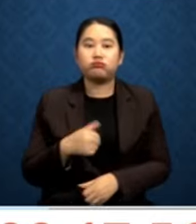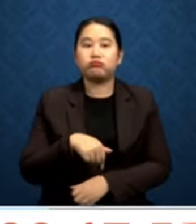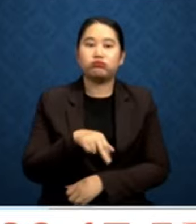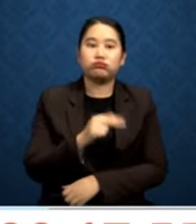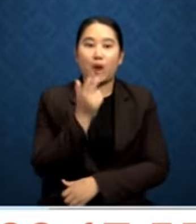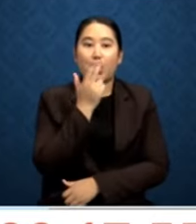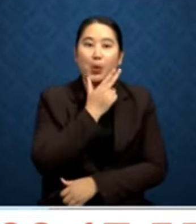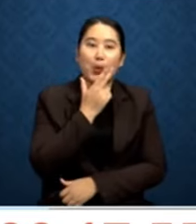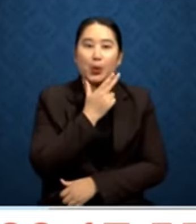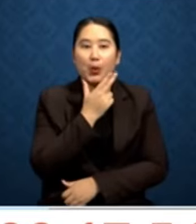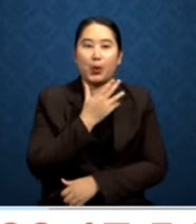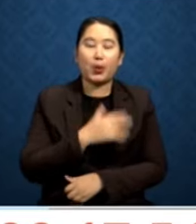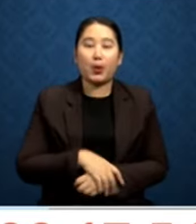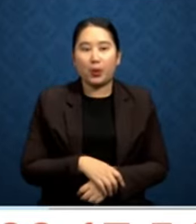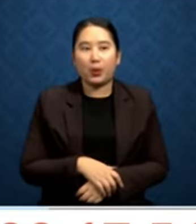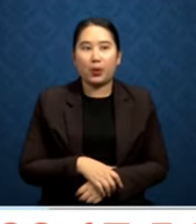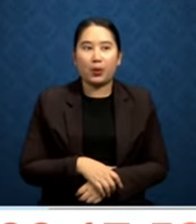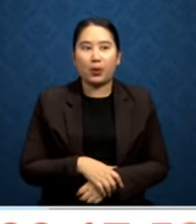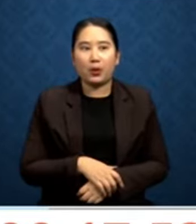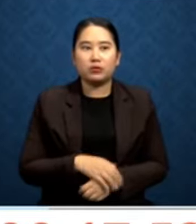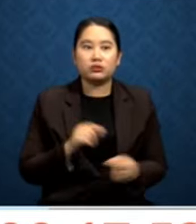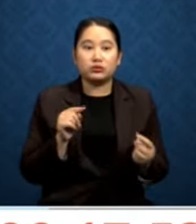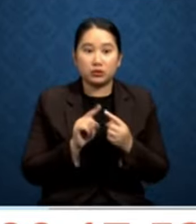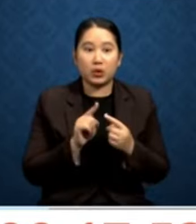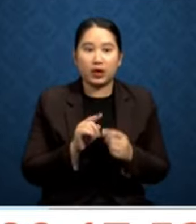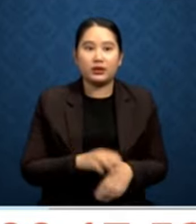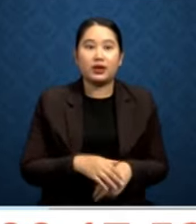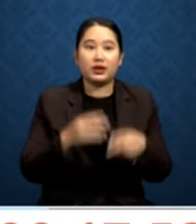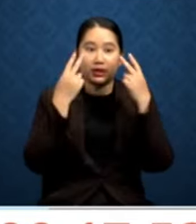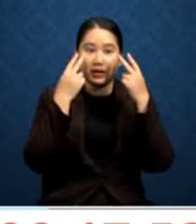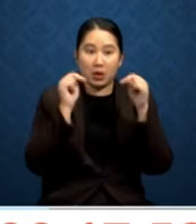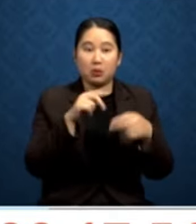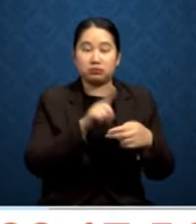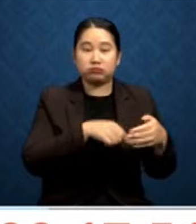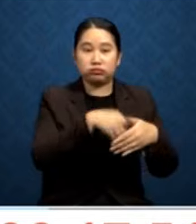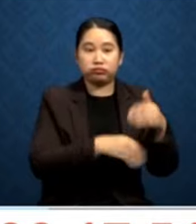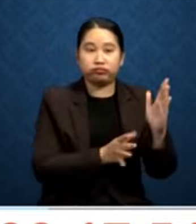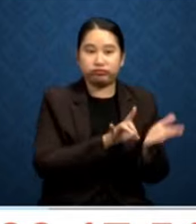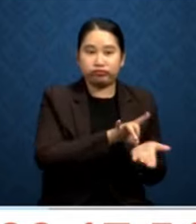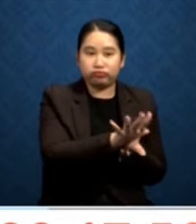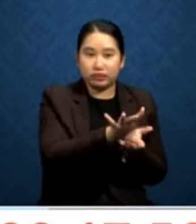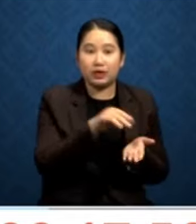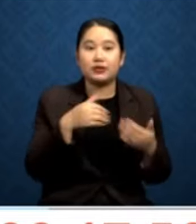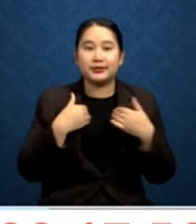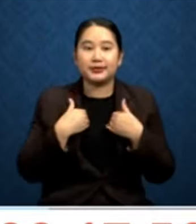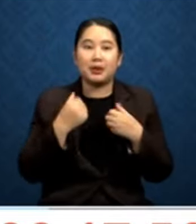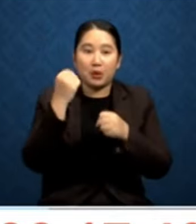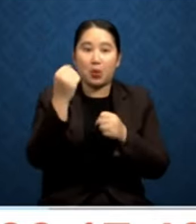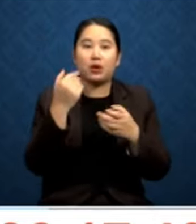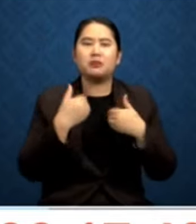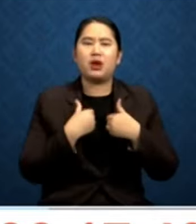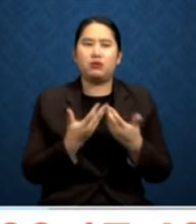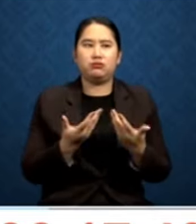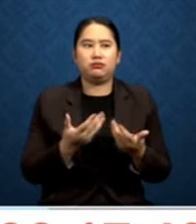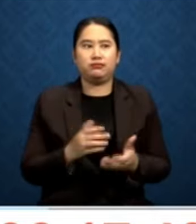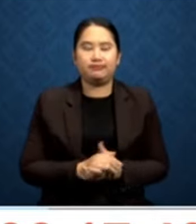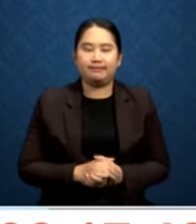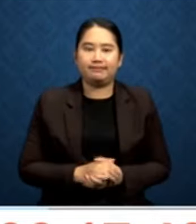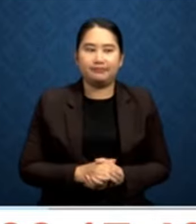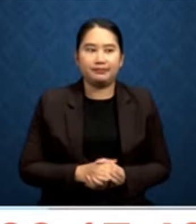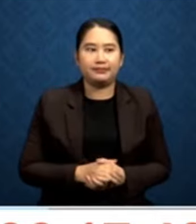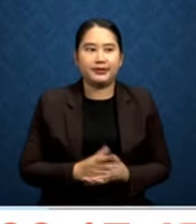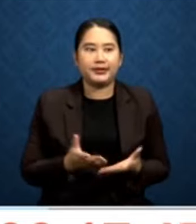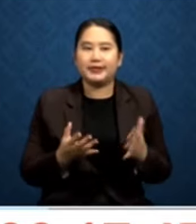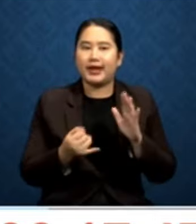ประเทศไยเป็แกนำไล่ท่านออดีตนายกที่มาจากการเลือกตั้งอตหาดมันเกิดอะไรขึ้นเี่ยมัน